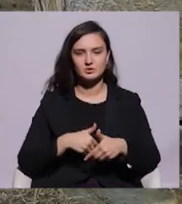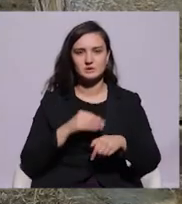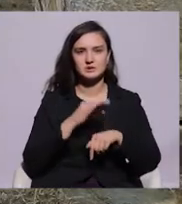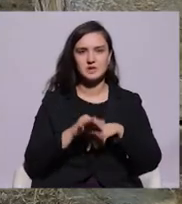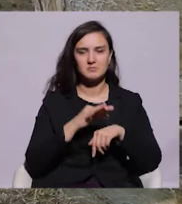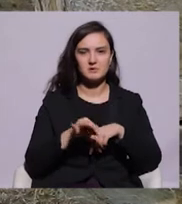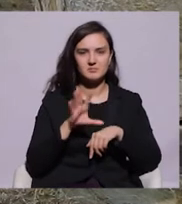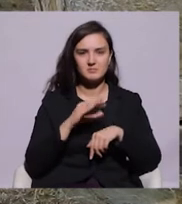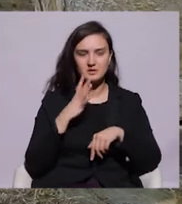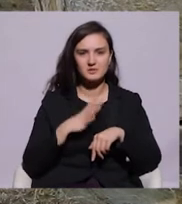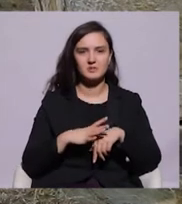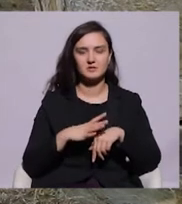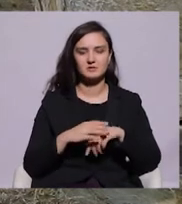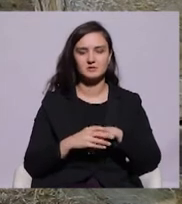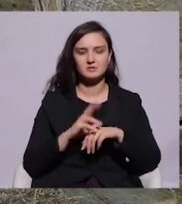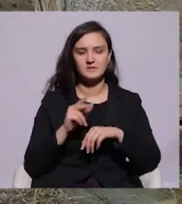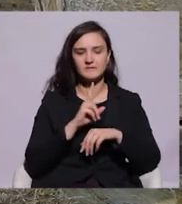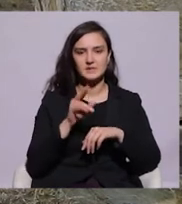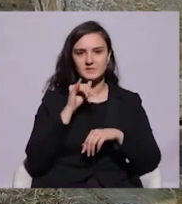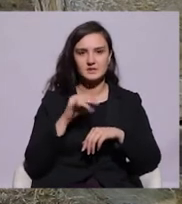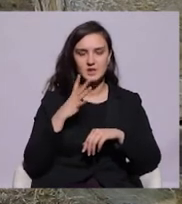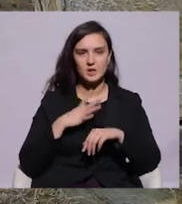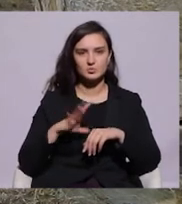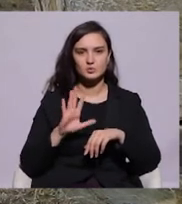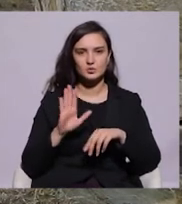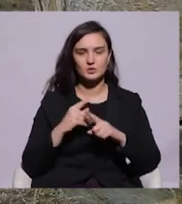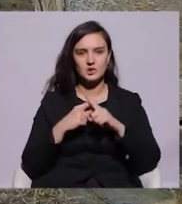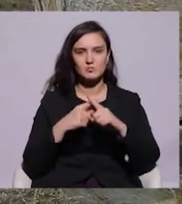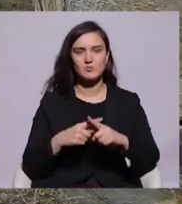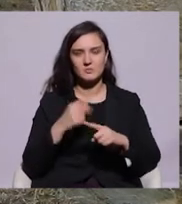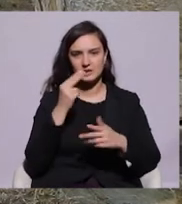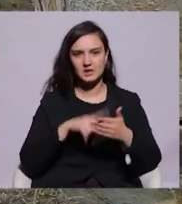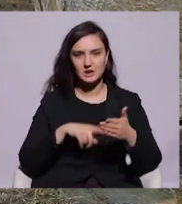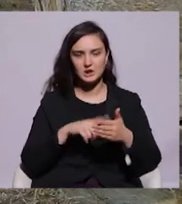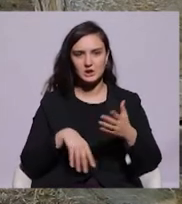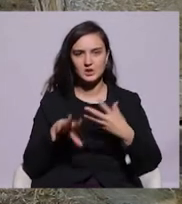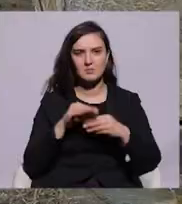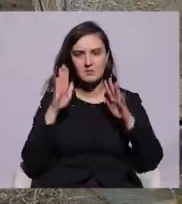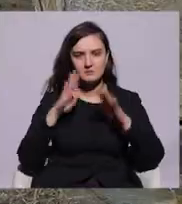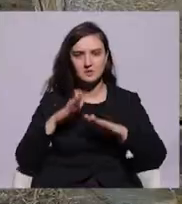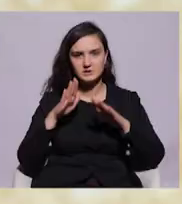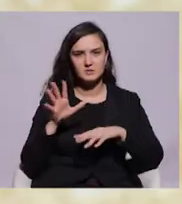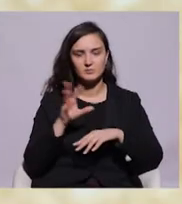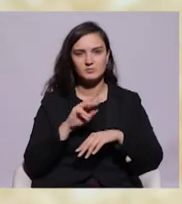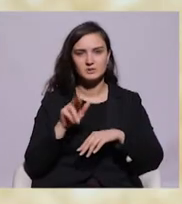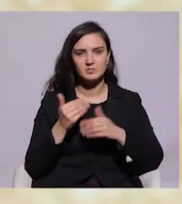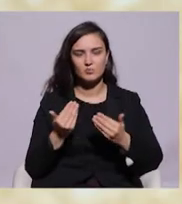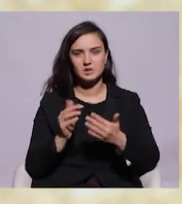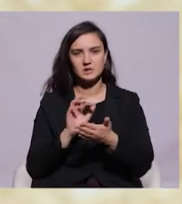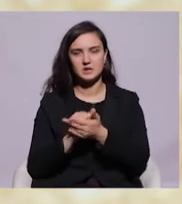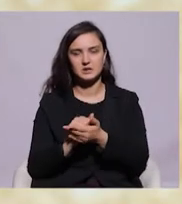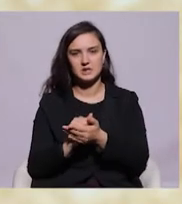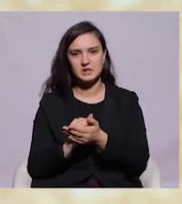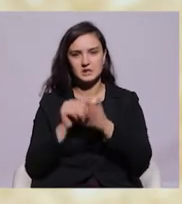შიმშილი, წამები სატანა, მსხვერპლად შეწირვა და ვინც ვერ გაუძლო, რა თქმა უნდა, დათმომან რელიგია, ქრისტიანობა, მართლმადიდებლობა და